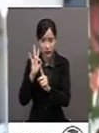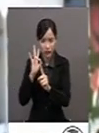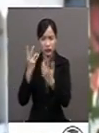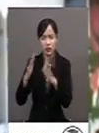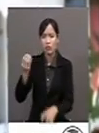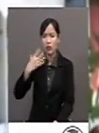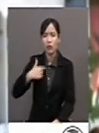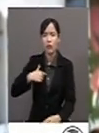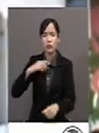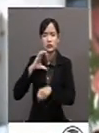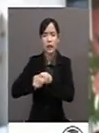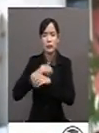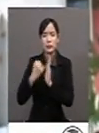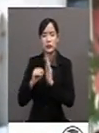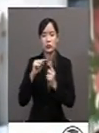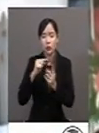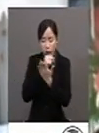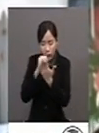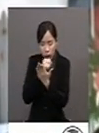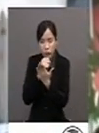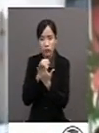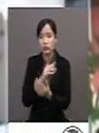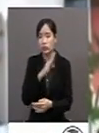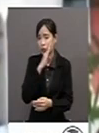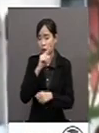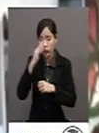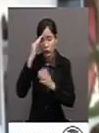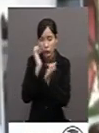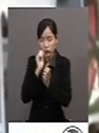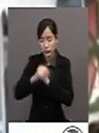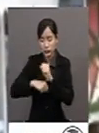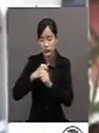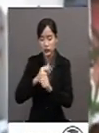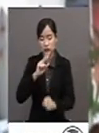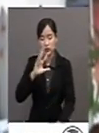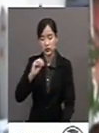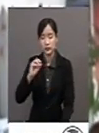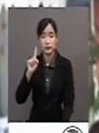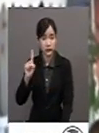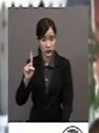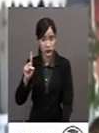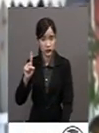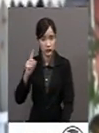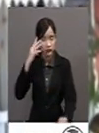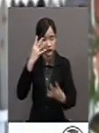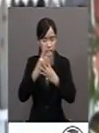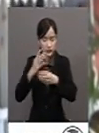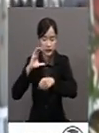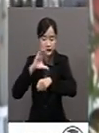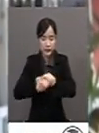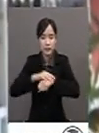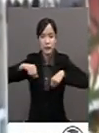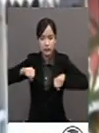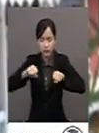ายจับคดียาเสพติดตำรวจบอกว่าเมื่อปี2551เจ้าหน้าที่ชุดจับกลุ่มได้สกัดจับรถจักรยาน